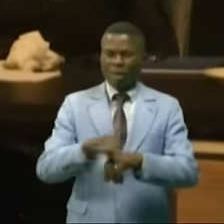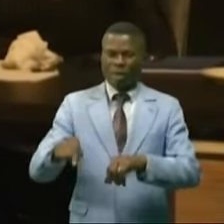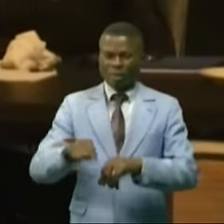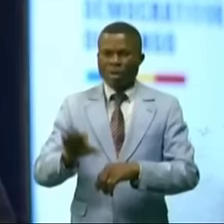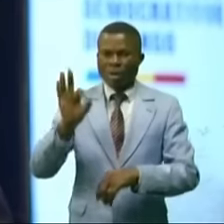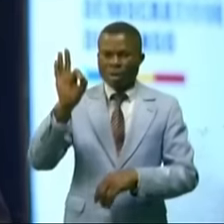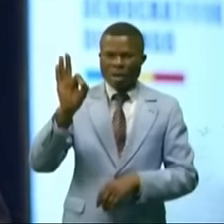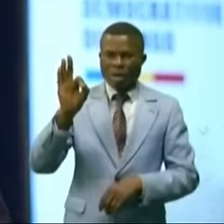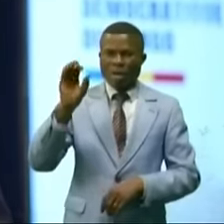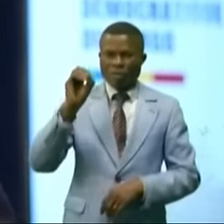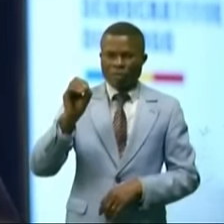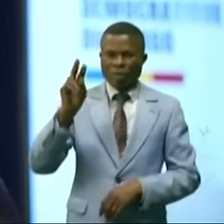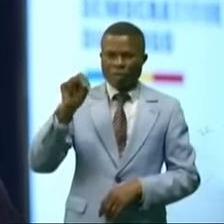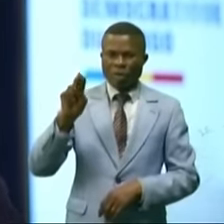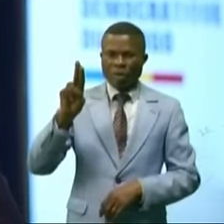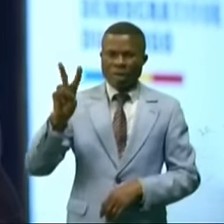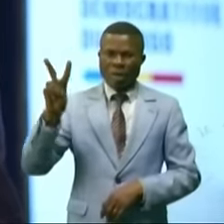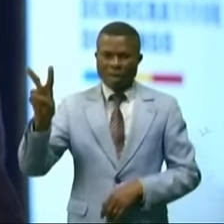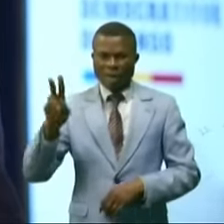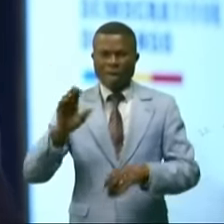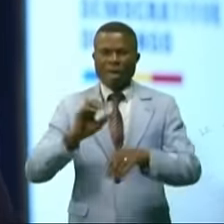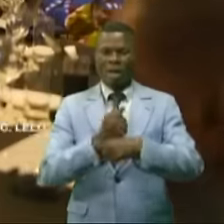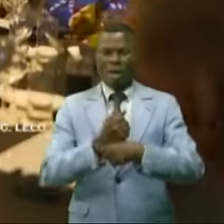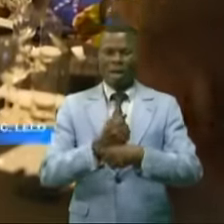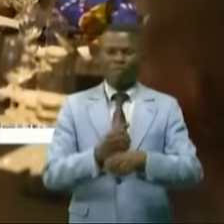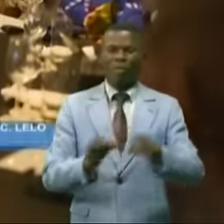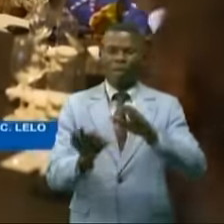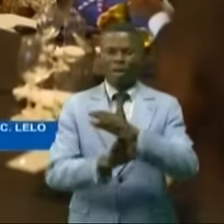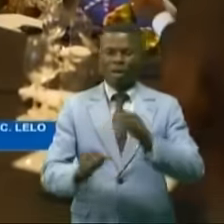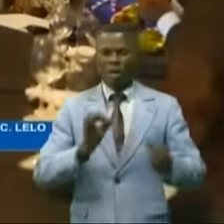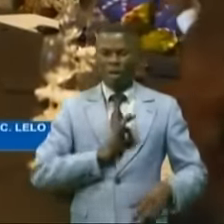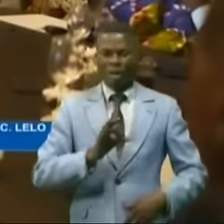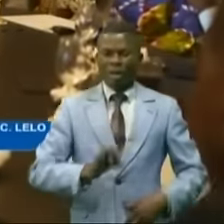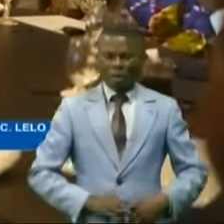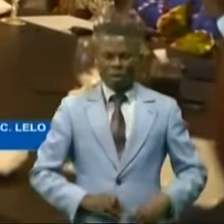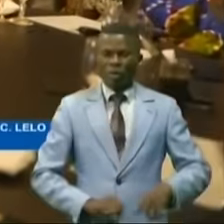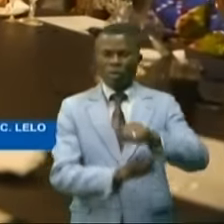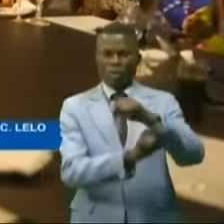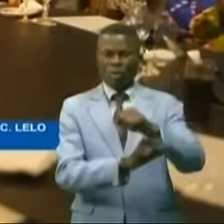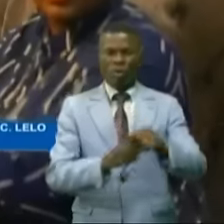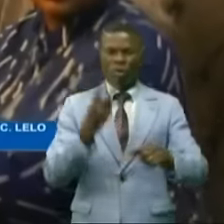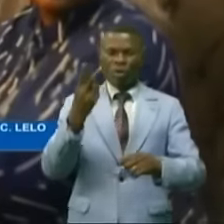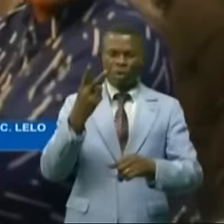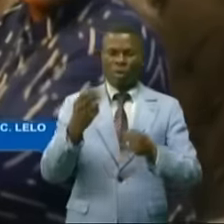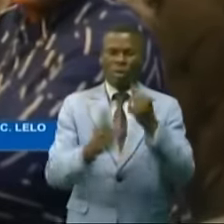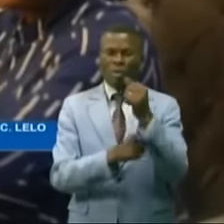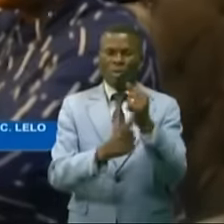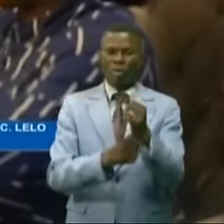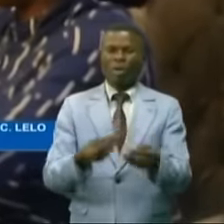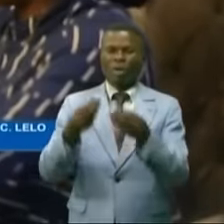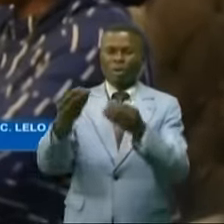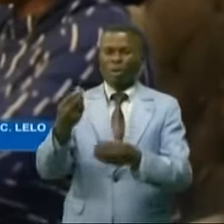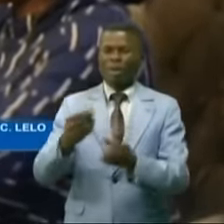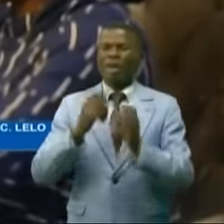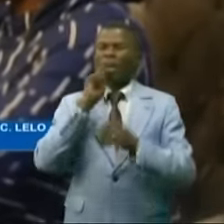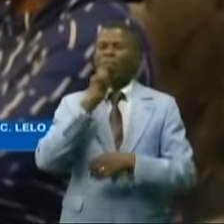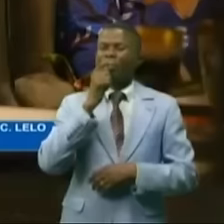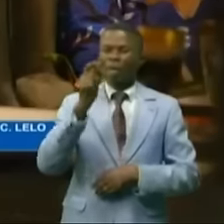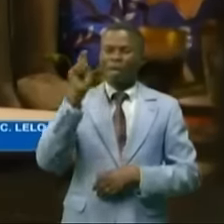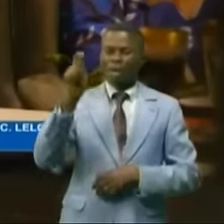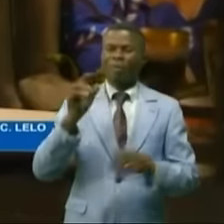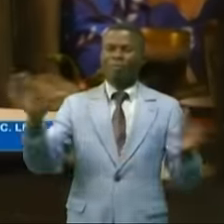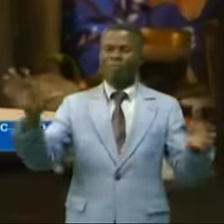Fonarev, l'UNFPA, la fondation Denise Nyakeru Tshisekedi, accompagnée de deux boursiers Excellencia, témoignent du